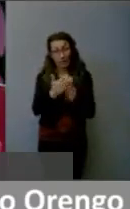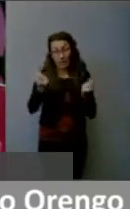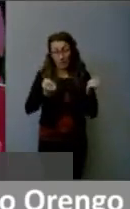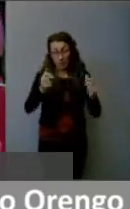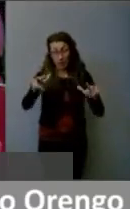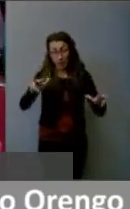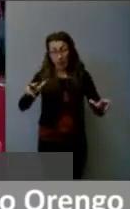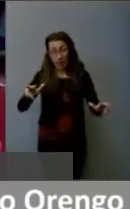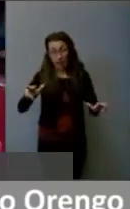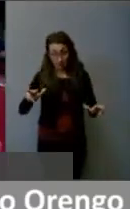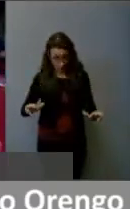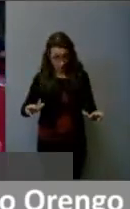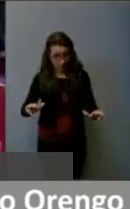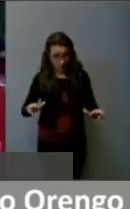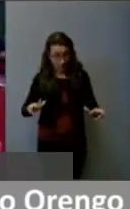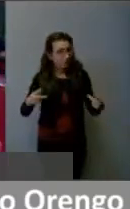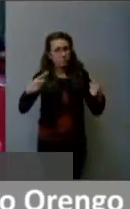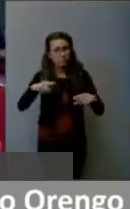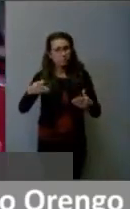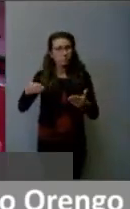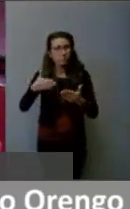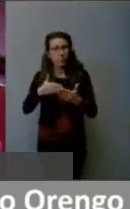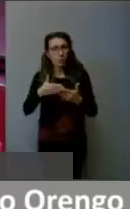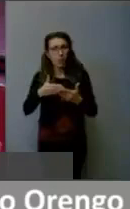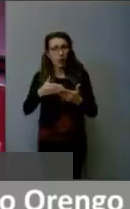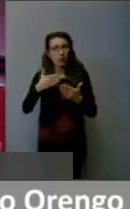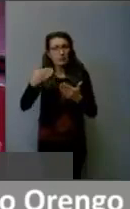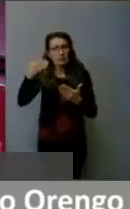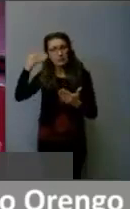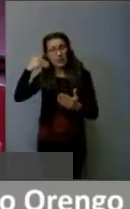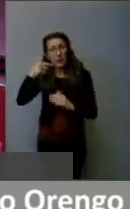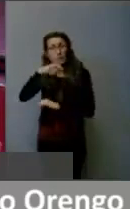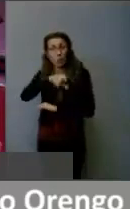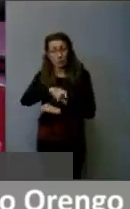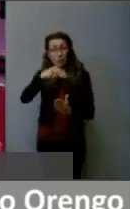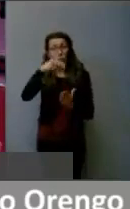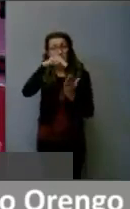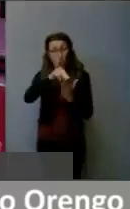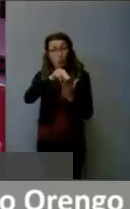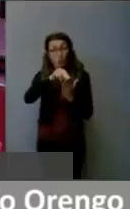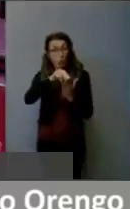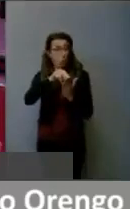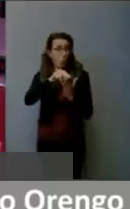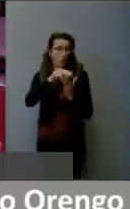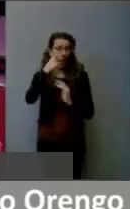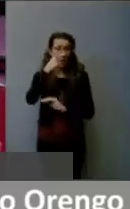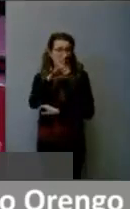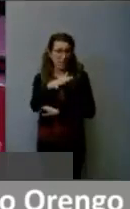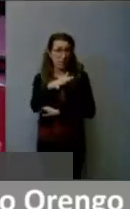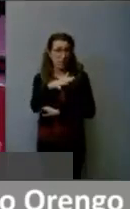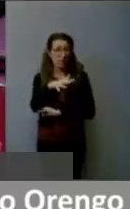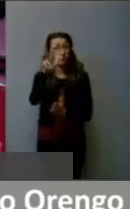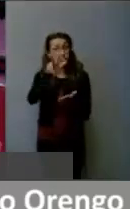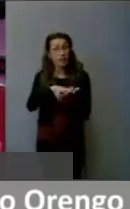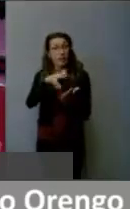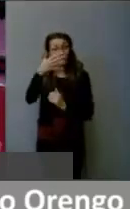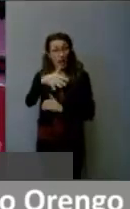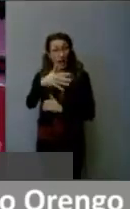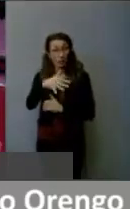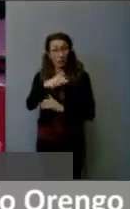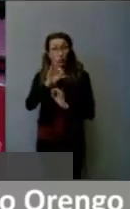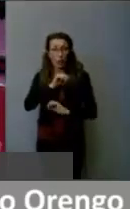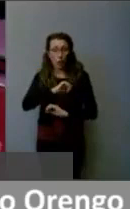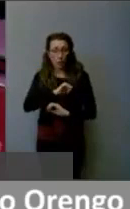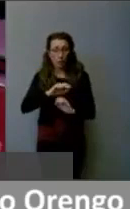dalla premessa che fa riferimento a una mozione di pari oggetto approvata dal Consiglio del Municipio Quarte a